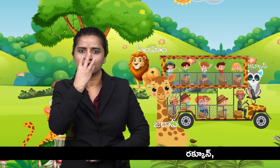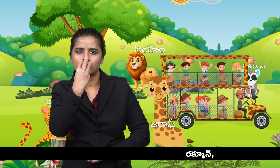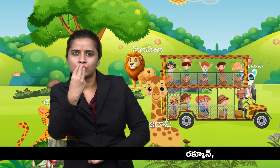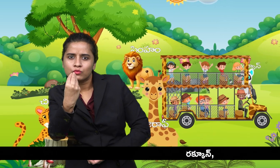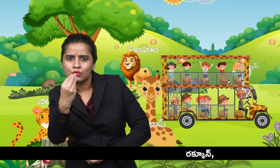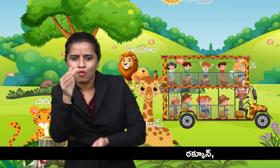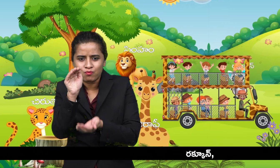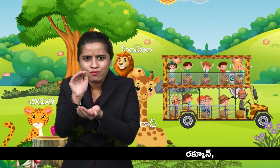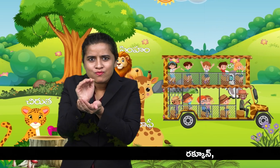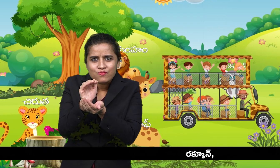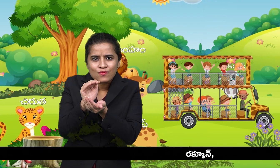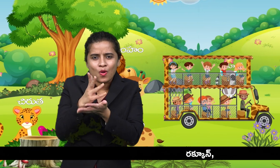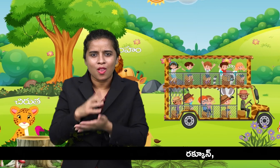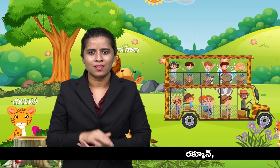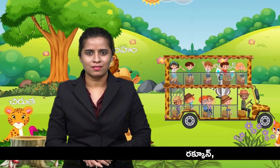రక్కూన్,